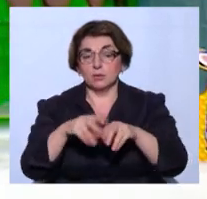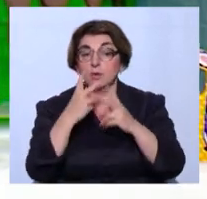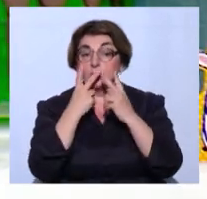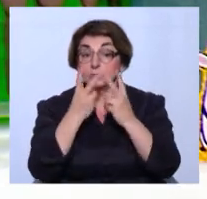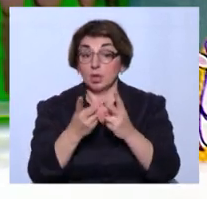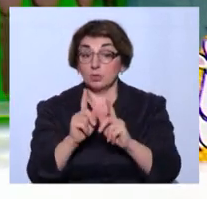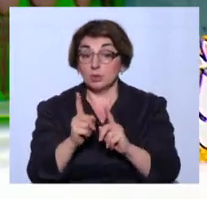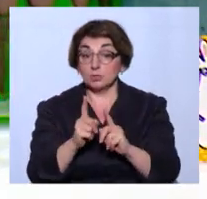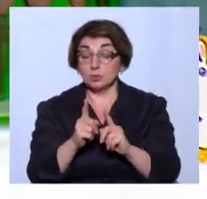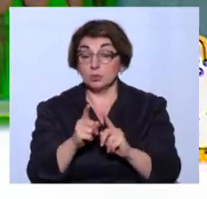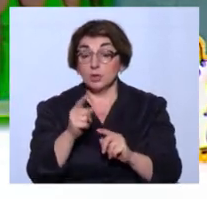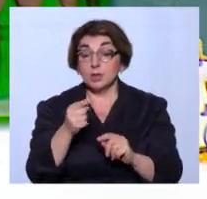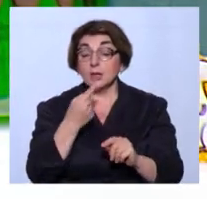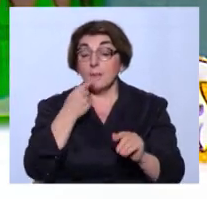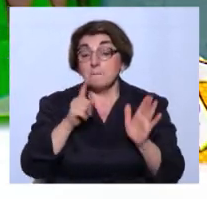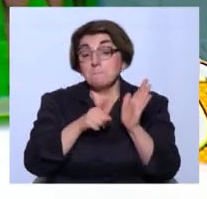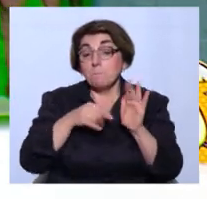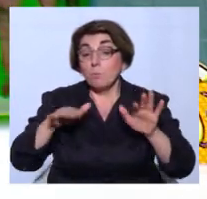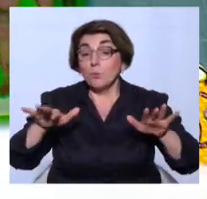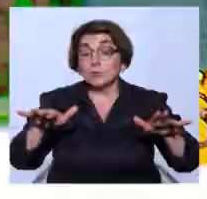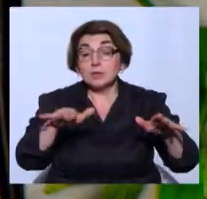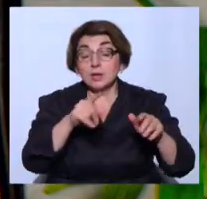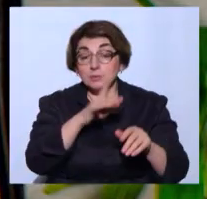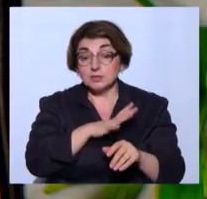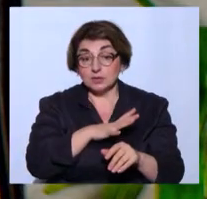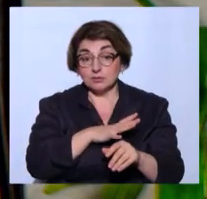რომ ეზოში ფუტკრებიც იყვნენ.